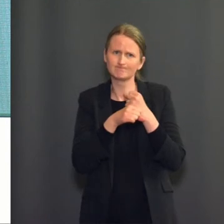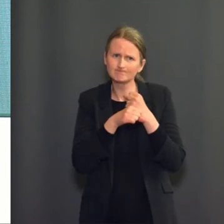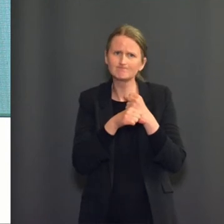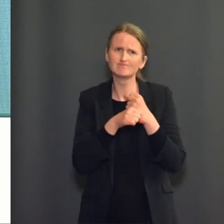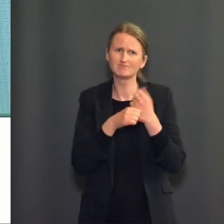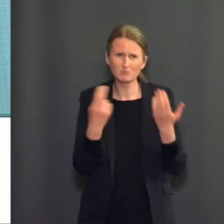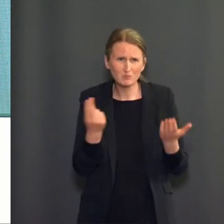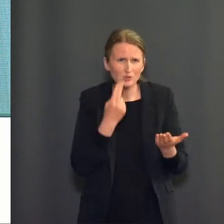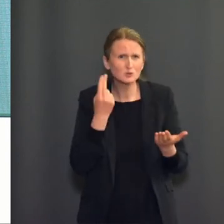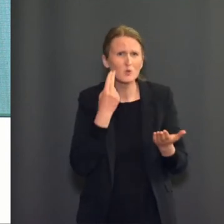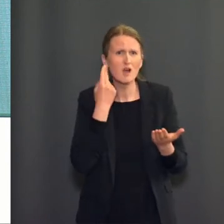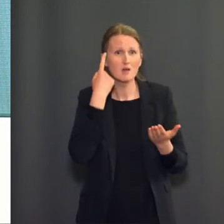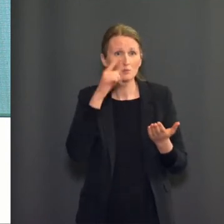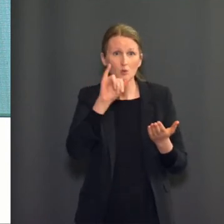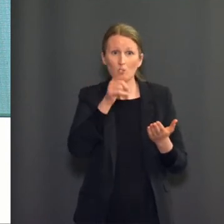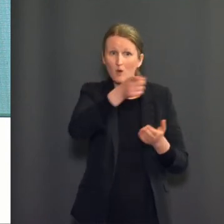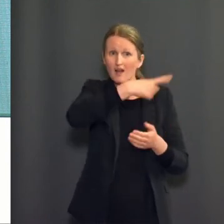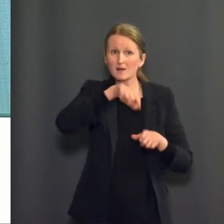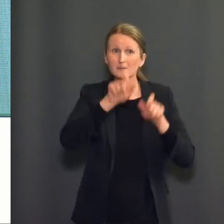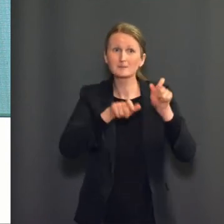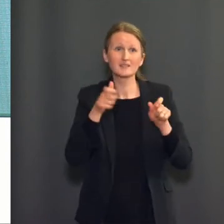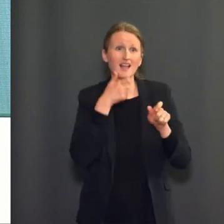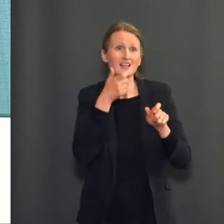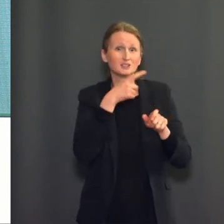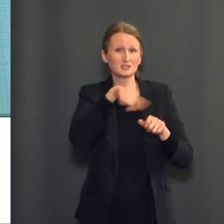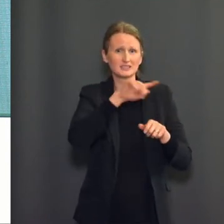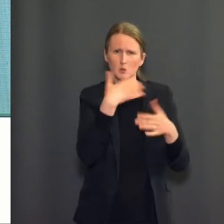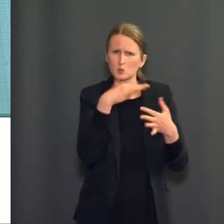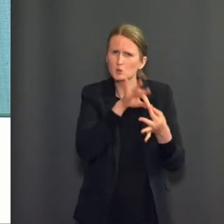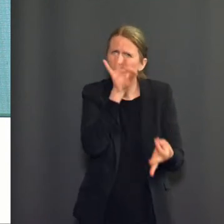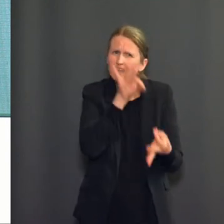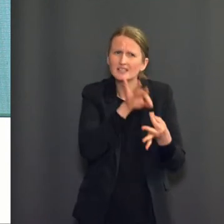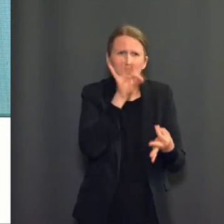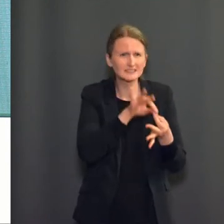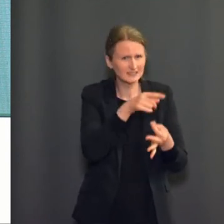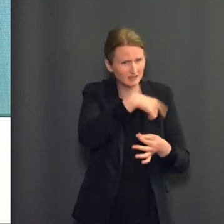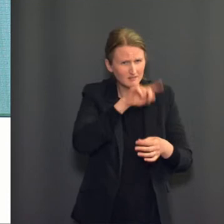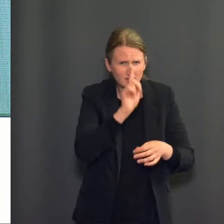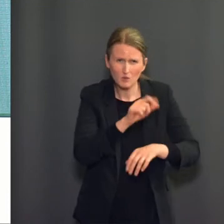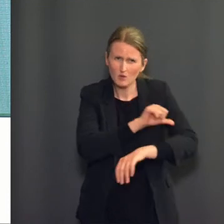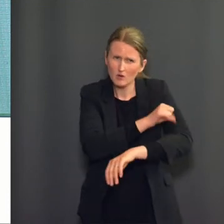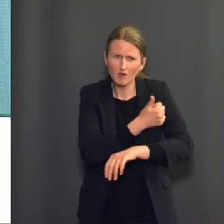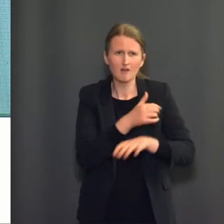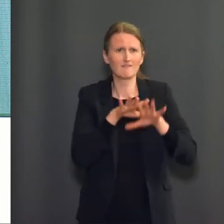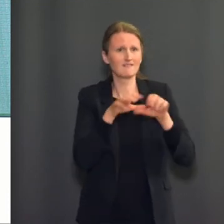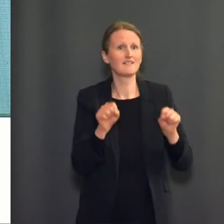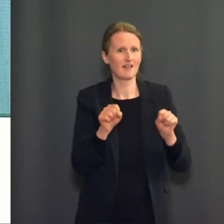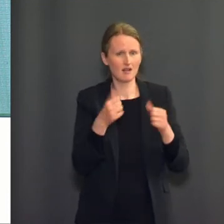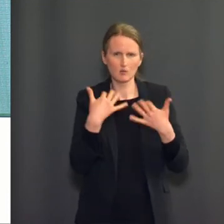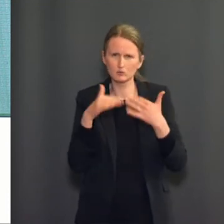groupe particulièrement vulnérable et nous leur adressons un vibrant merci.